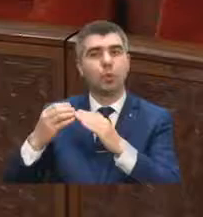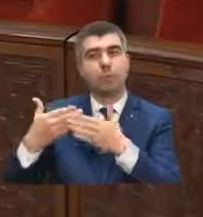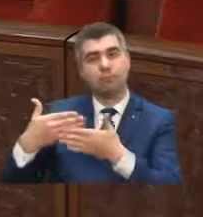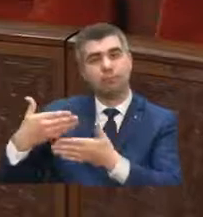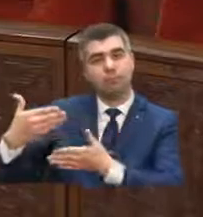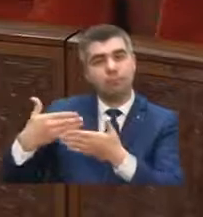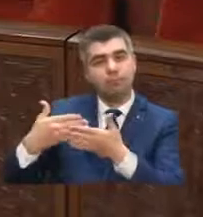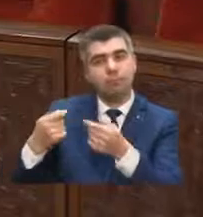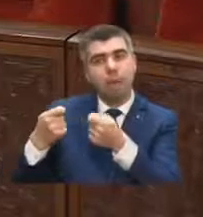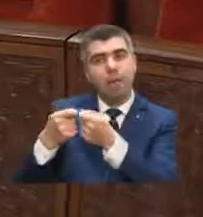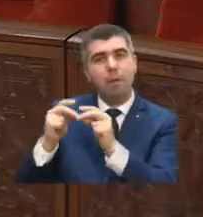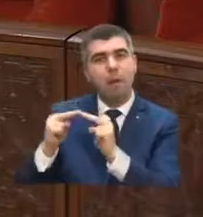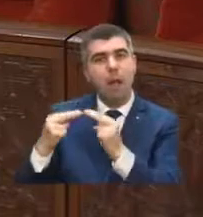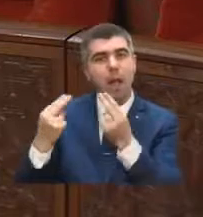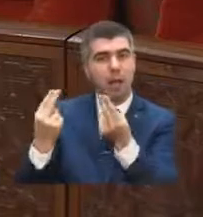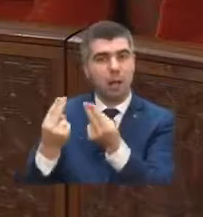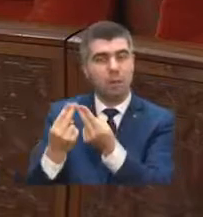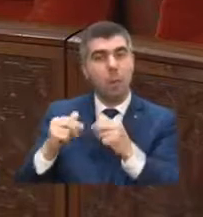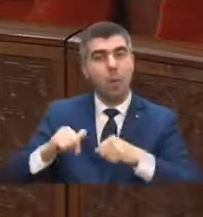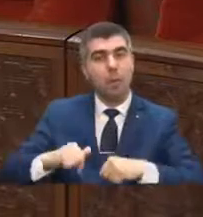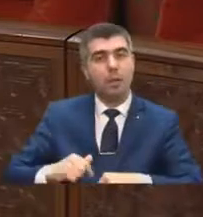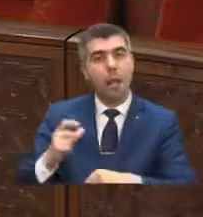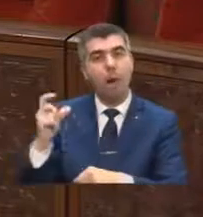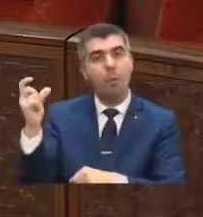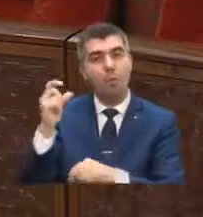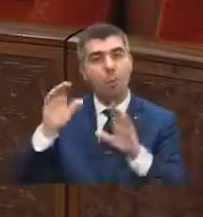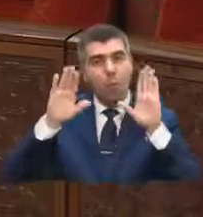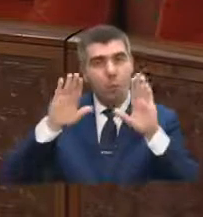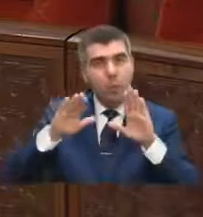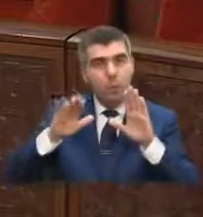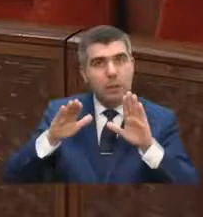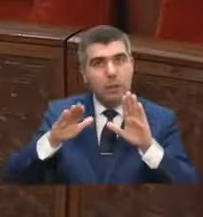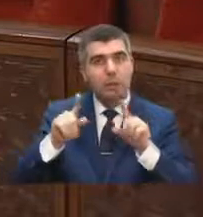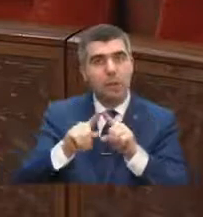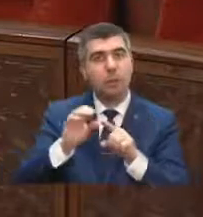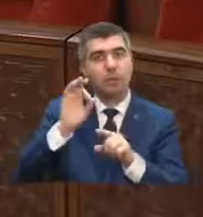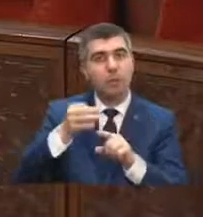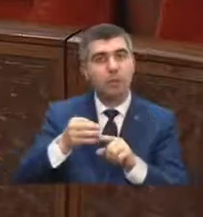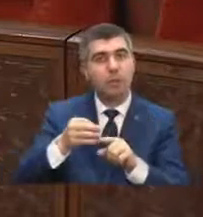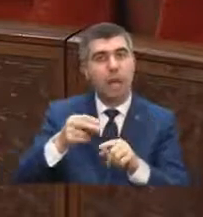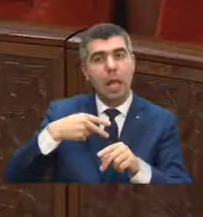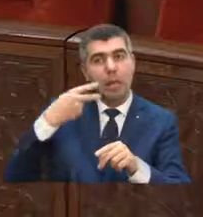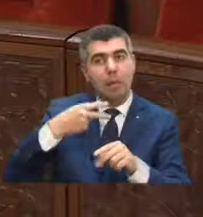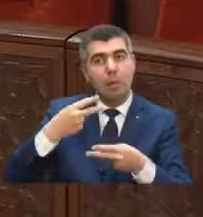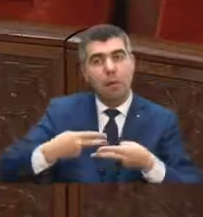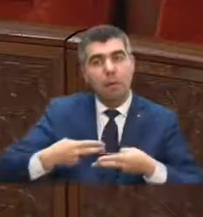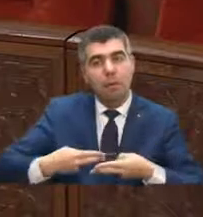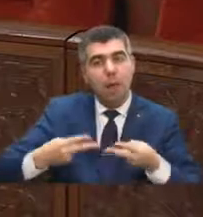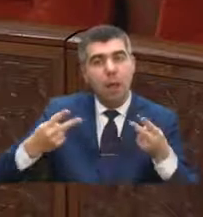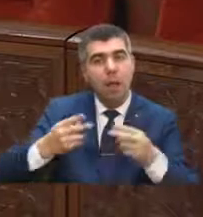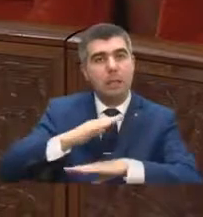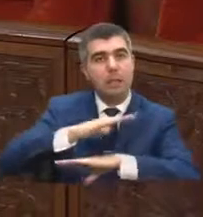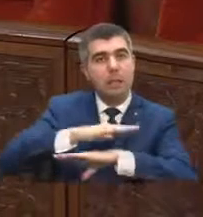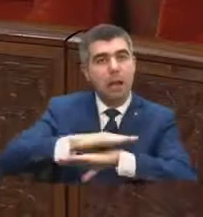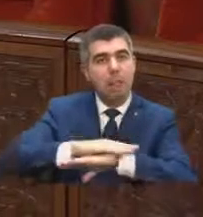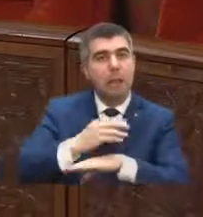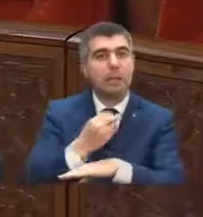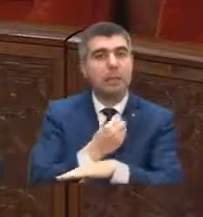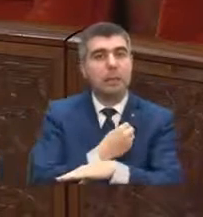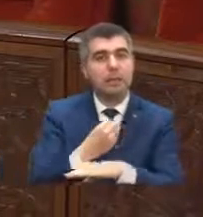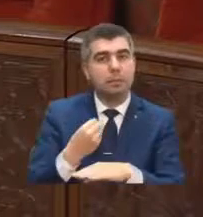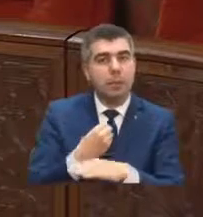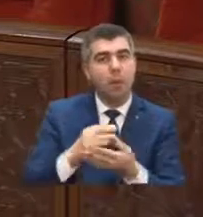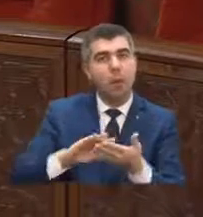الان كذلك مع وزاره الاوقاف والشؤون الاسلاميه باش القيمين الدينيين يقوموا بدورهم في التربيه الصحيه. الصحه هي مساله ديال